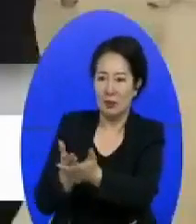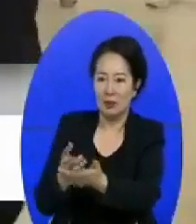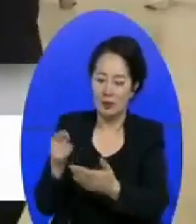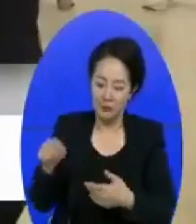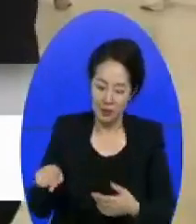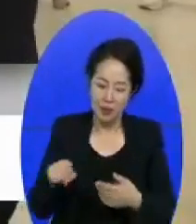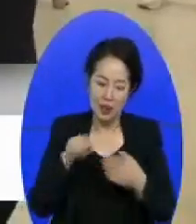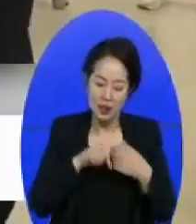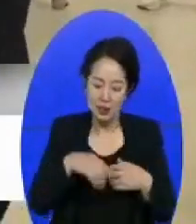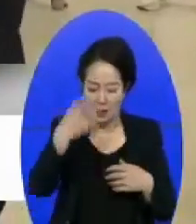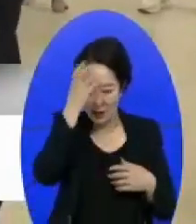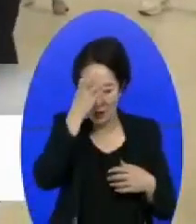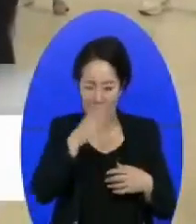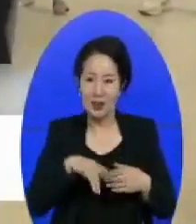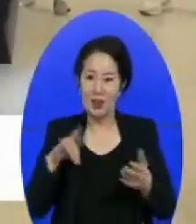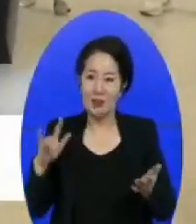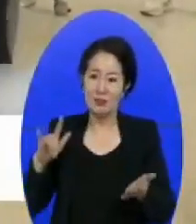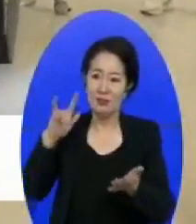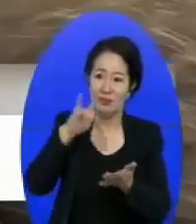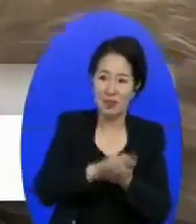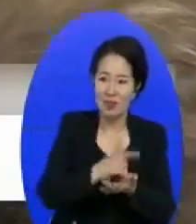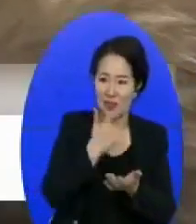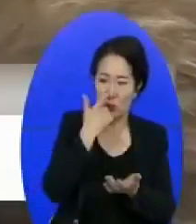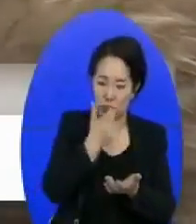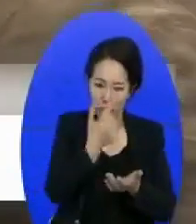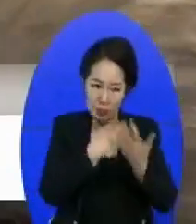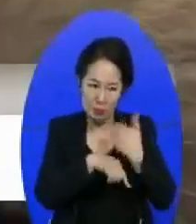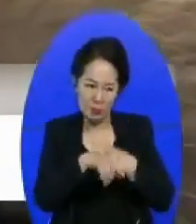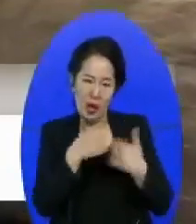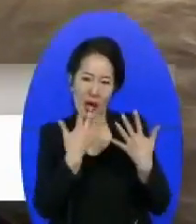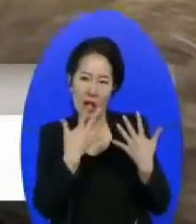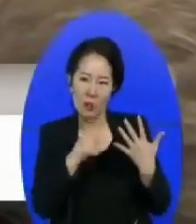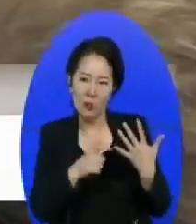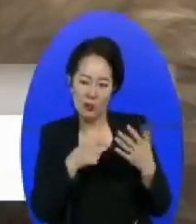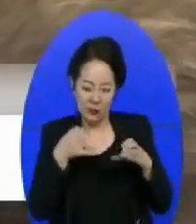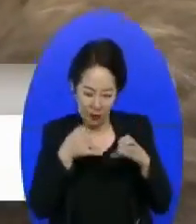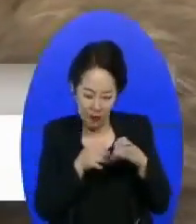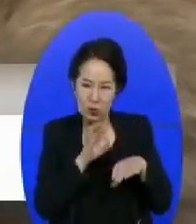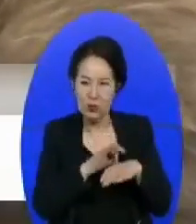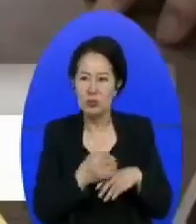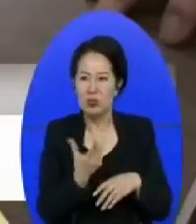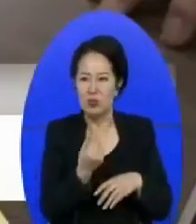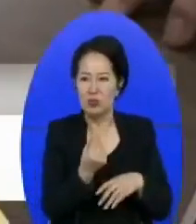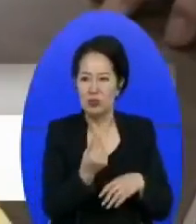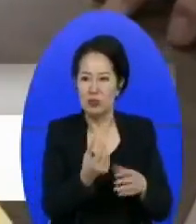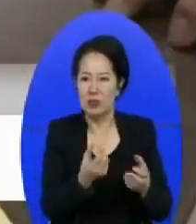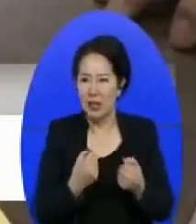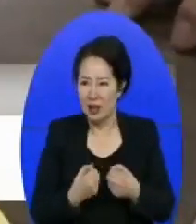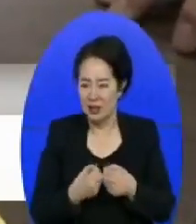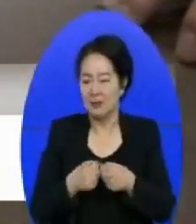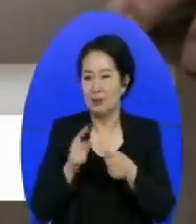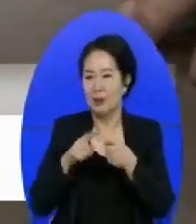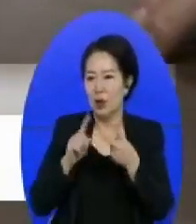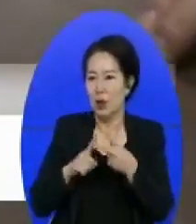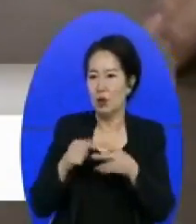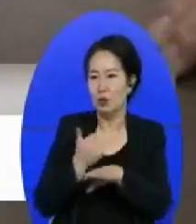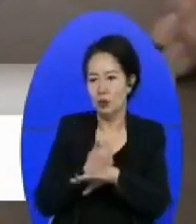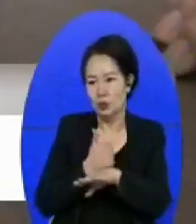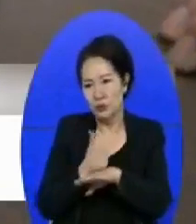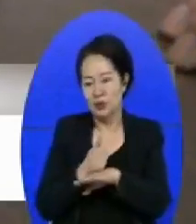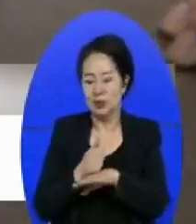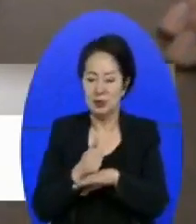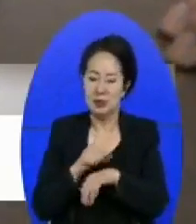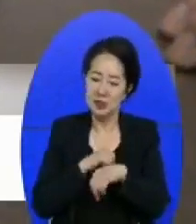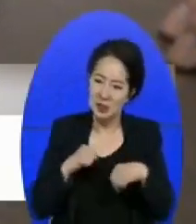Мөн засгийн газрын чартер нислэгээр хятадаас ирсэн зорчигчдийн 10-аас нь одоо вирусын халдвар илэрсэн. Тэднээс гадна одоо жуулчд, иргэд